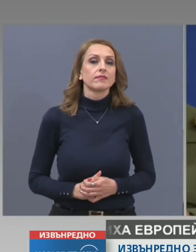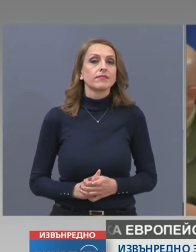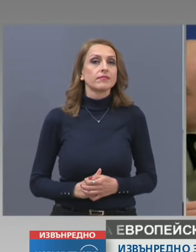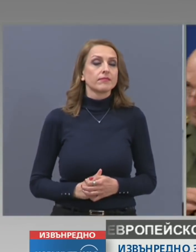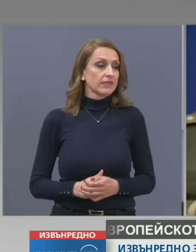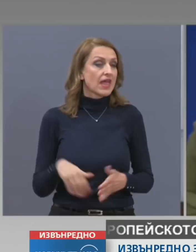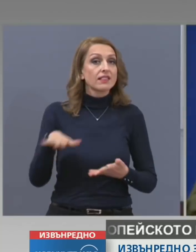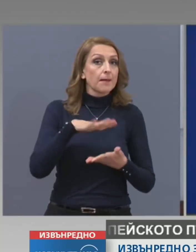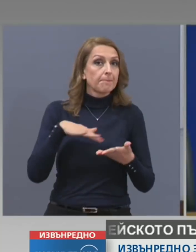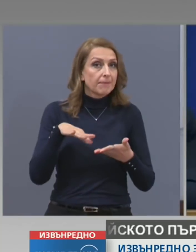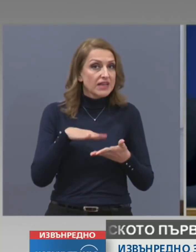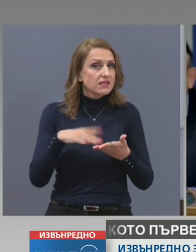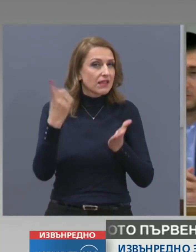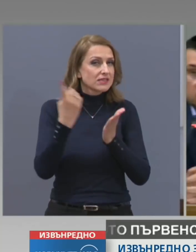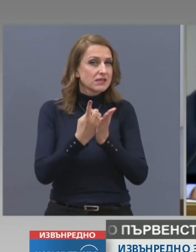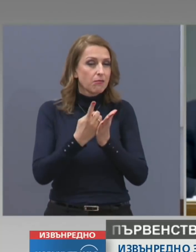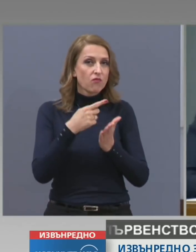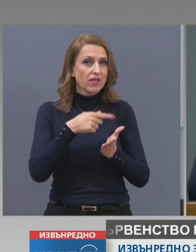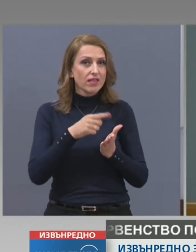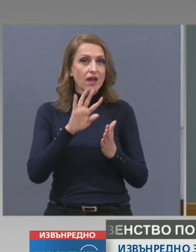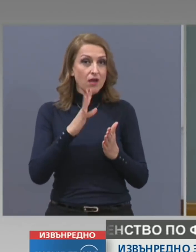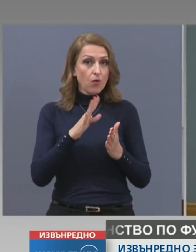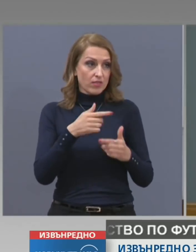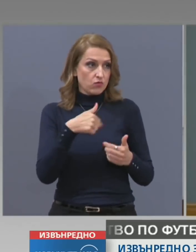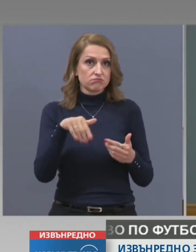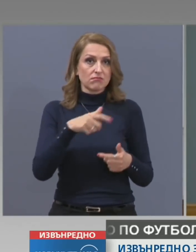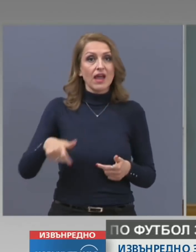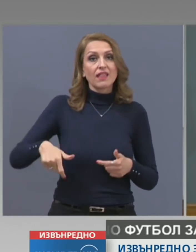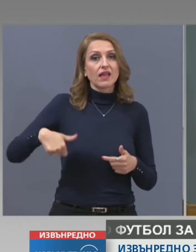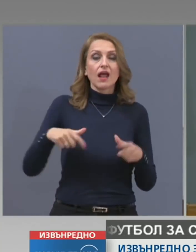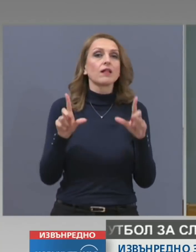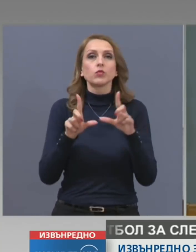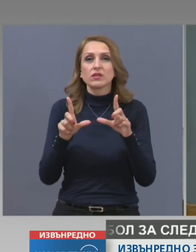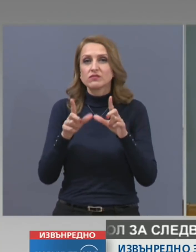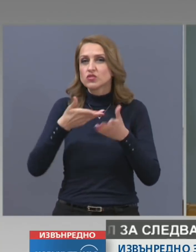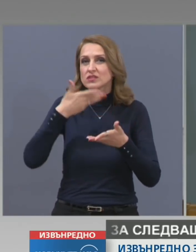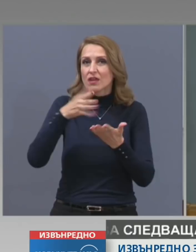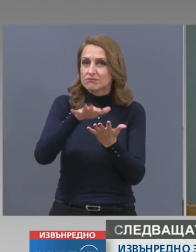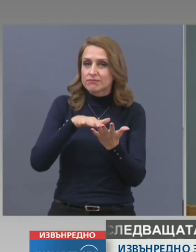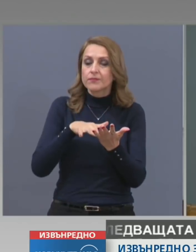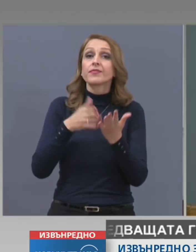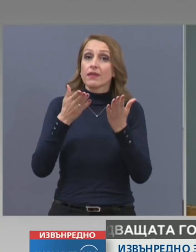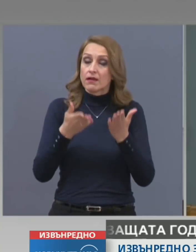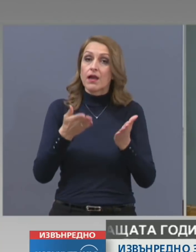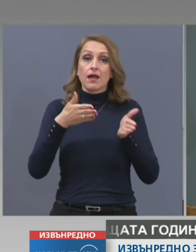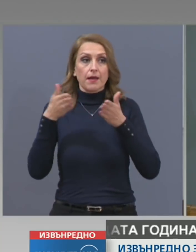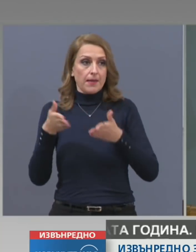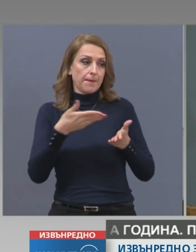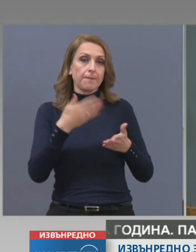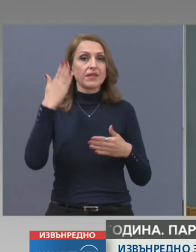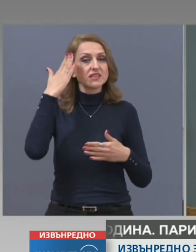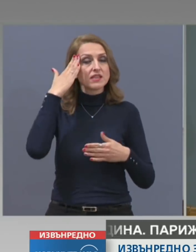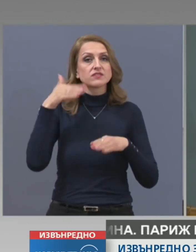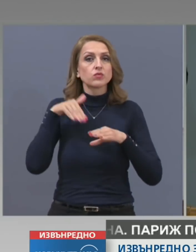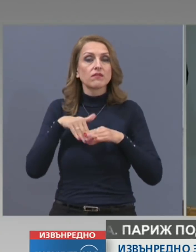На база на заповедта, с която ви запозна генерал Мутафчийски, Министерство на вътрешните работи